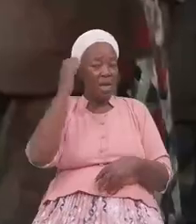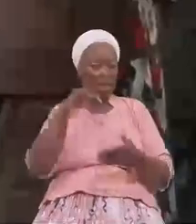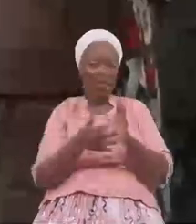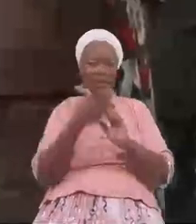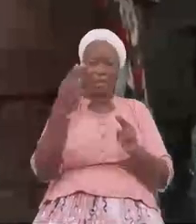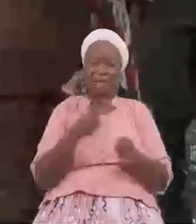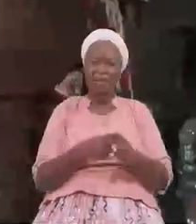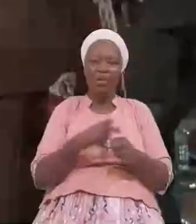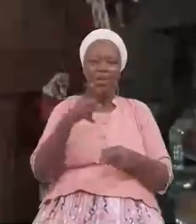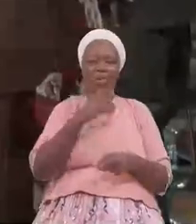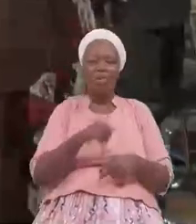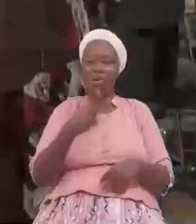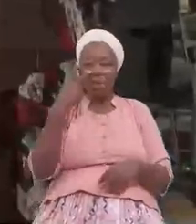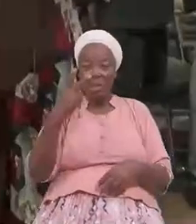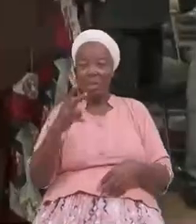vas voir.